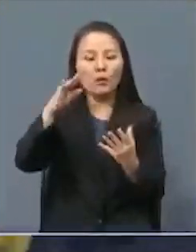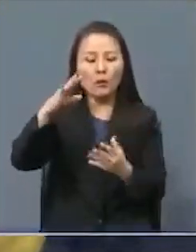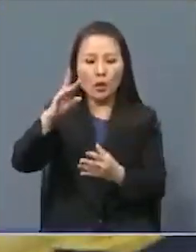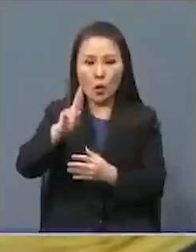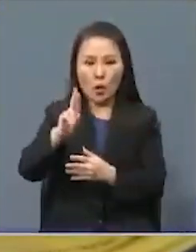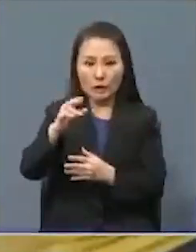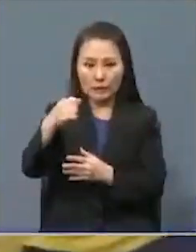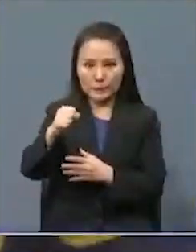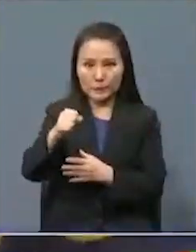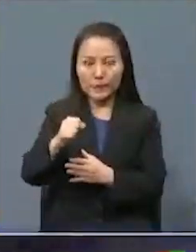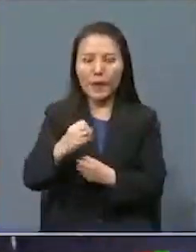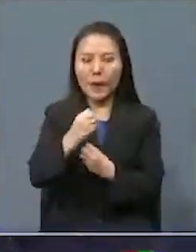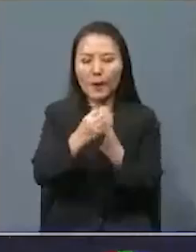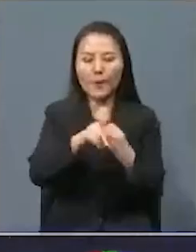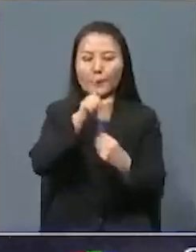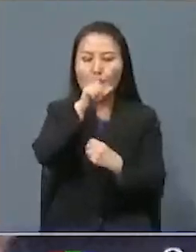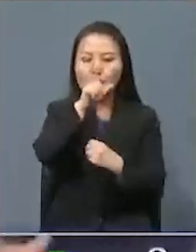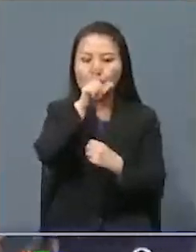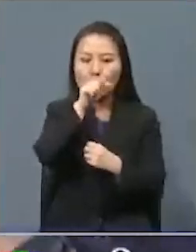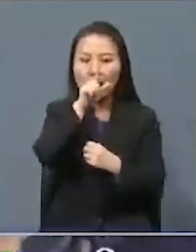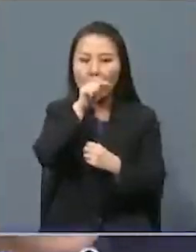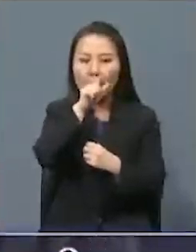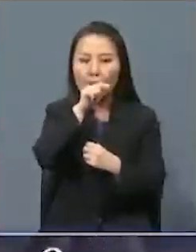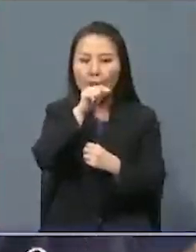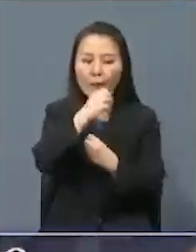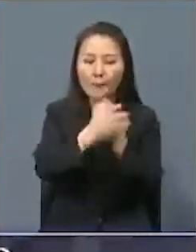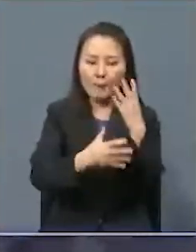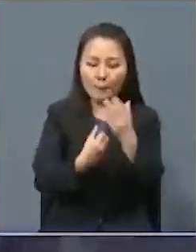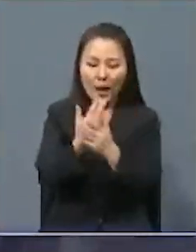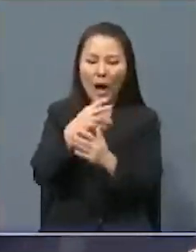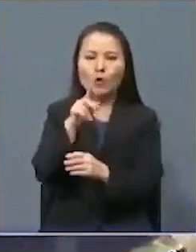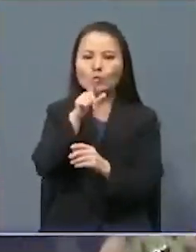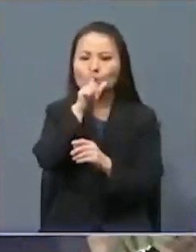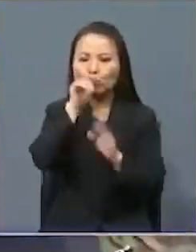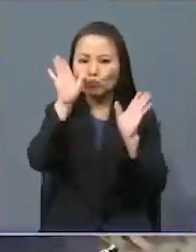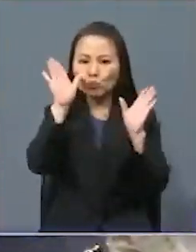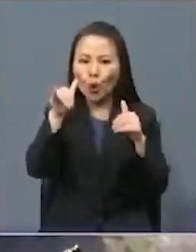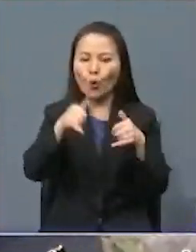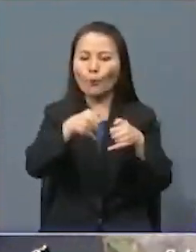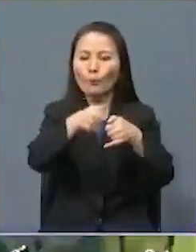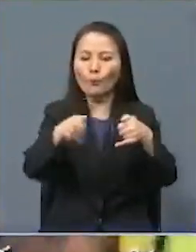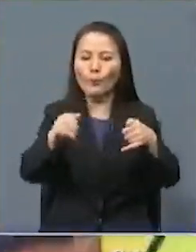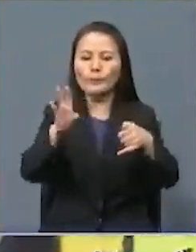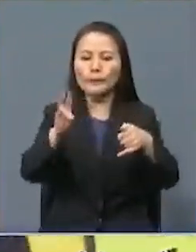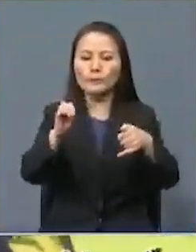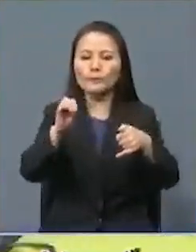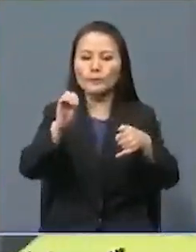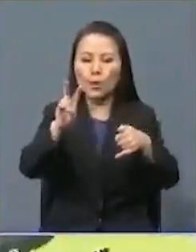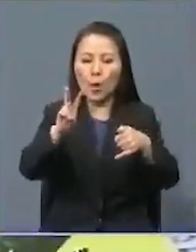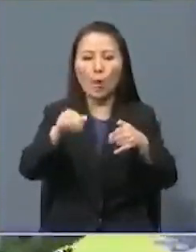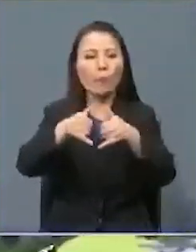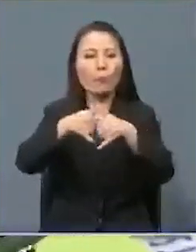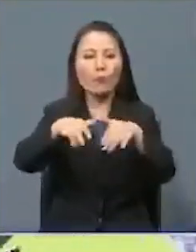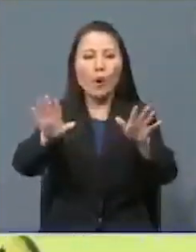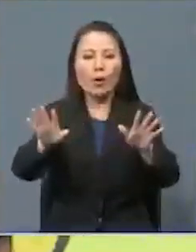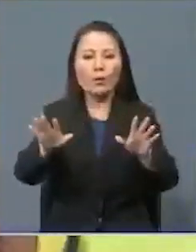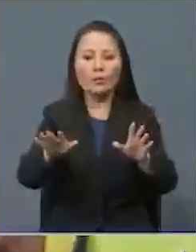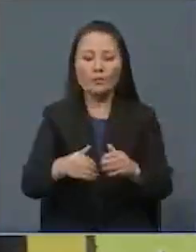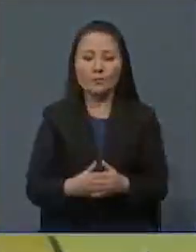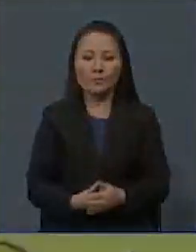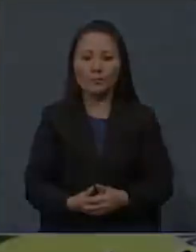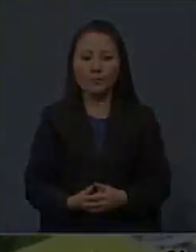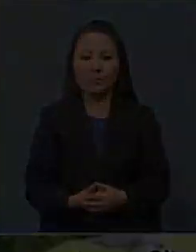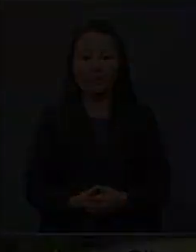ร่วมกันปล่อยไก่ป่าตุ้มหูขาวและนกปรอดหัวโขนจำนวน 72ตัวคืนสู่ป่าเพื่อเฉลิมพระเกียรติในกิจกรรมครั้งนี้อีกด้วย